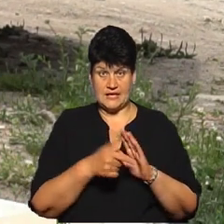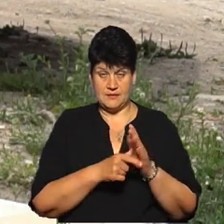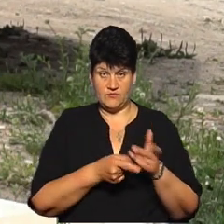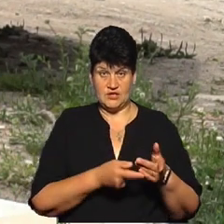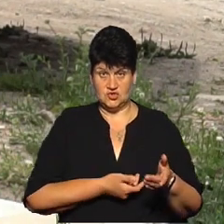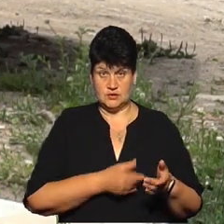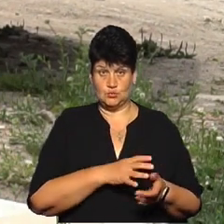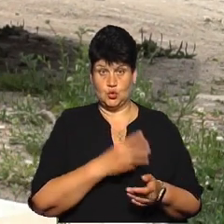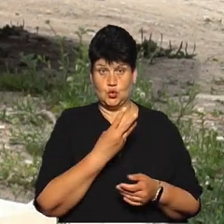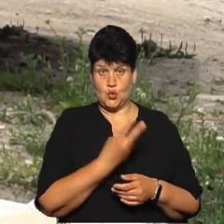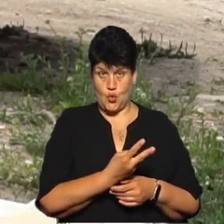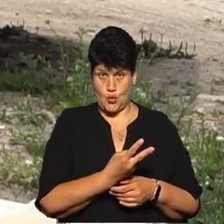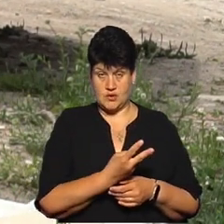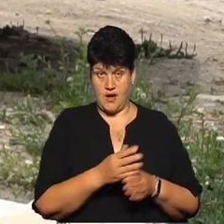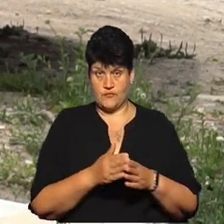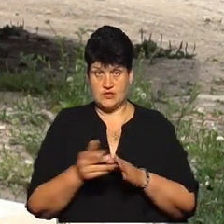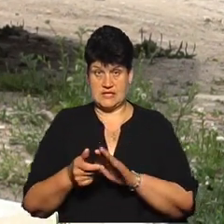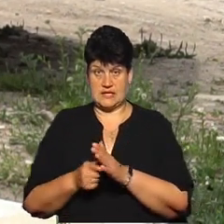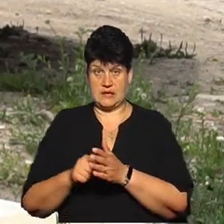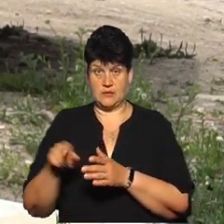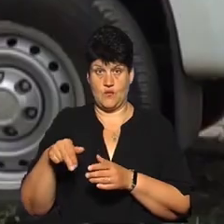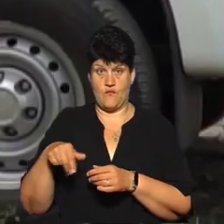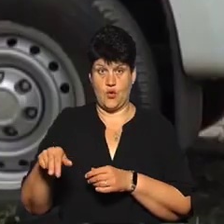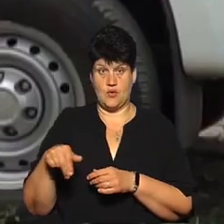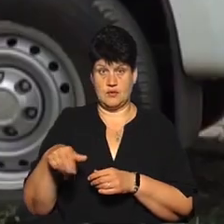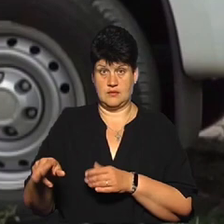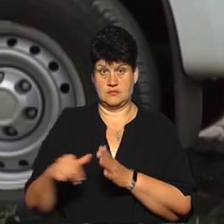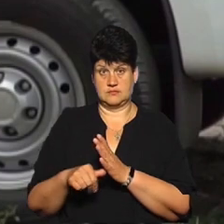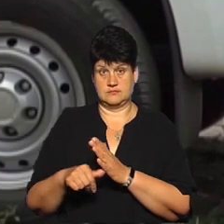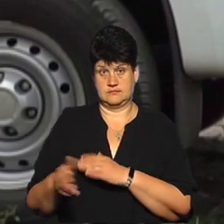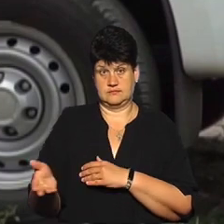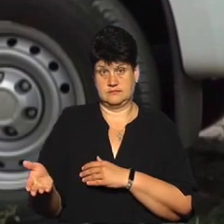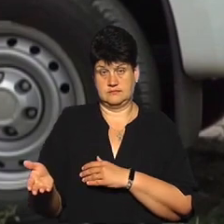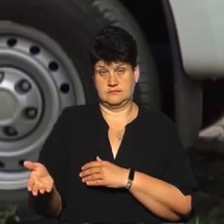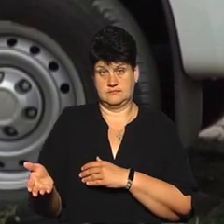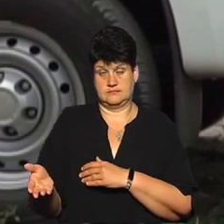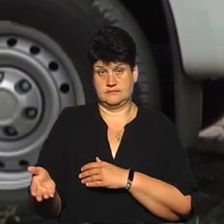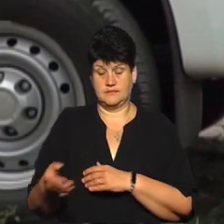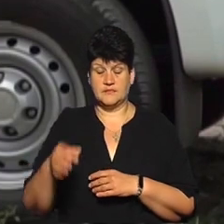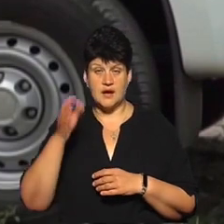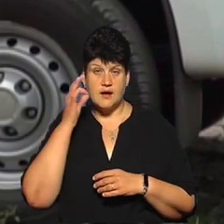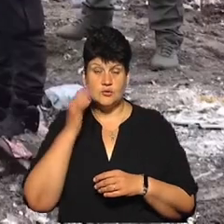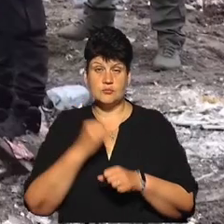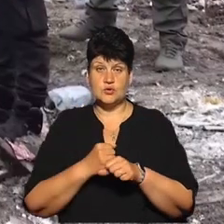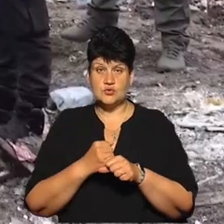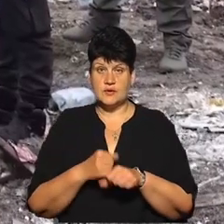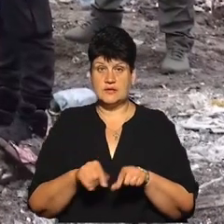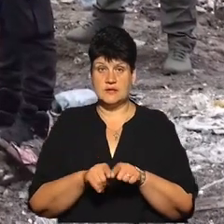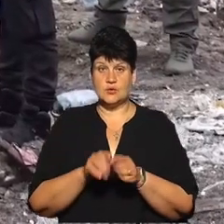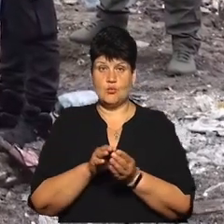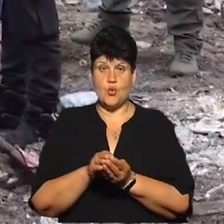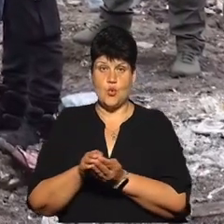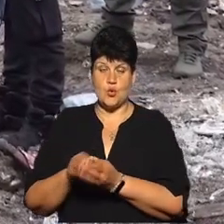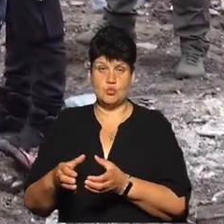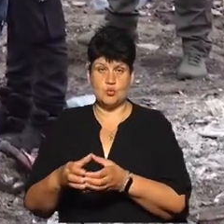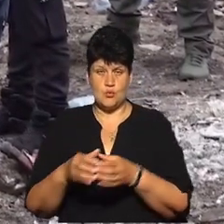втроє, а в сусідній кімнаті вони ходили, вибачте на слові, в туалет. Ігор Васьків пригадує, працювали також з похоронними групами, оглядали